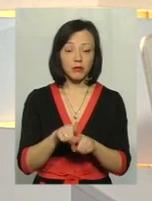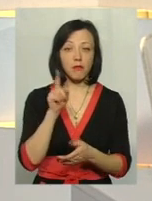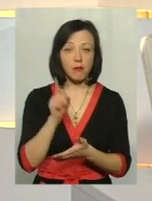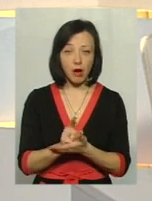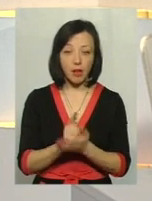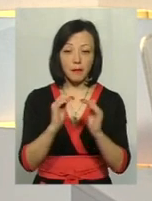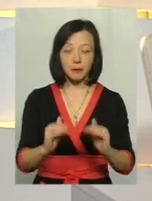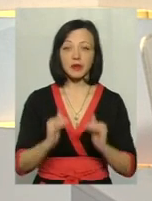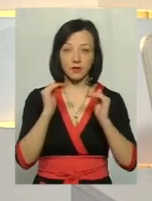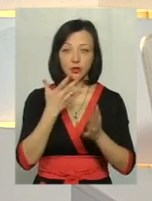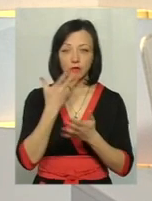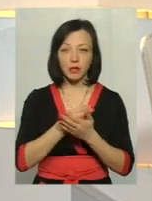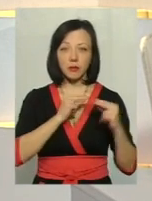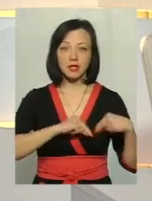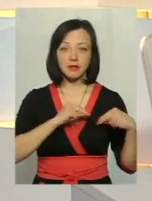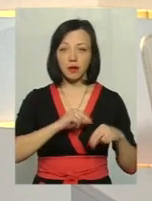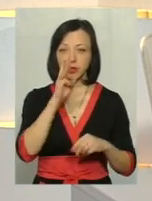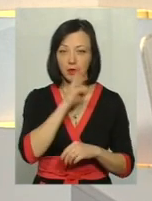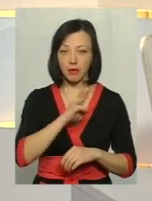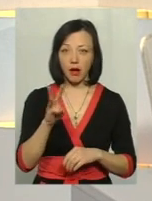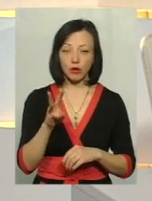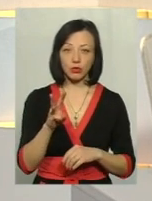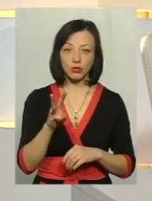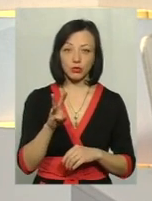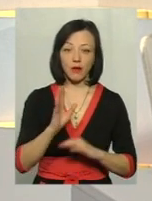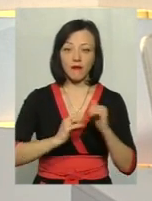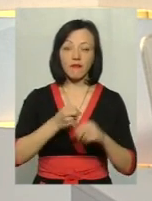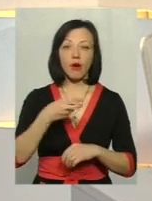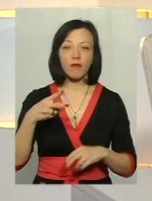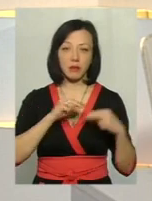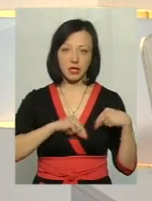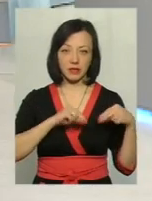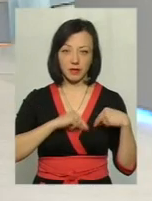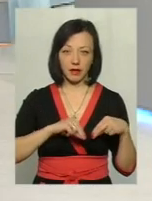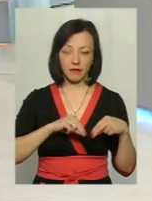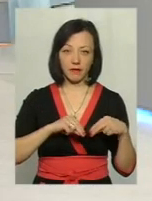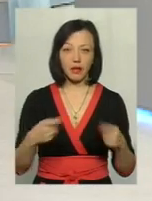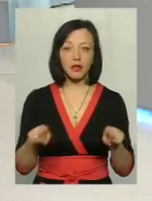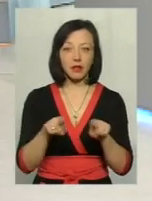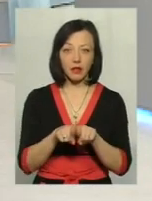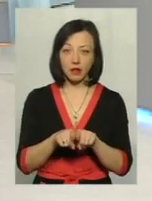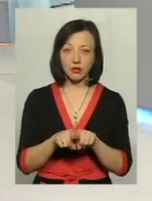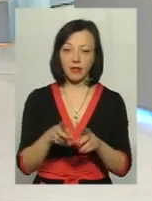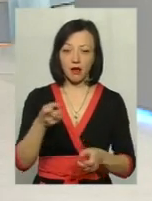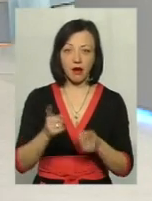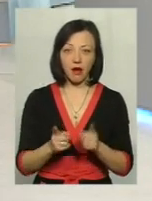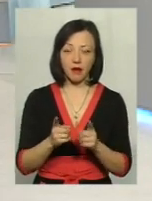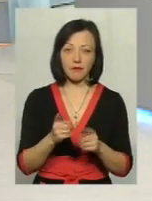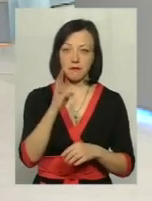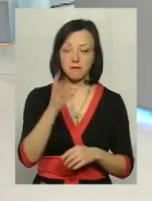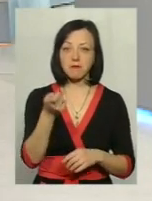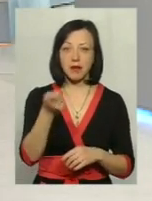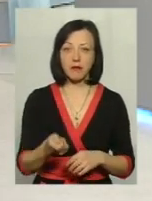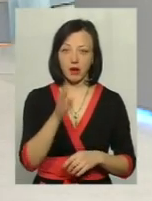мали підвищити своїм працівникам зарплату, а фахових працівників теж нереально тримати на мінімальній